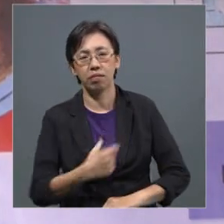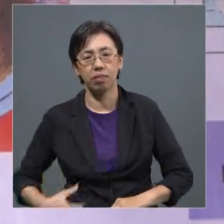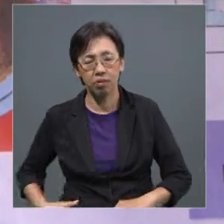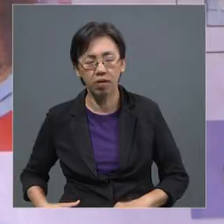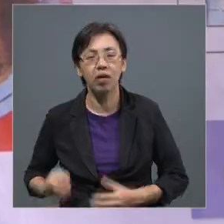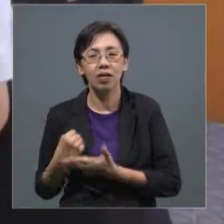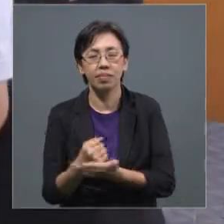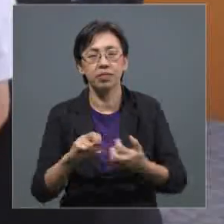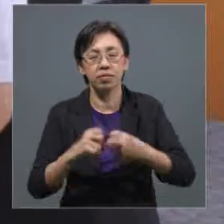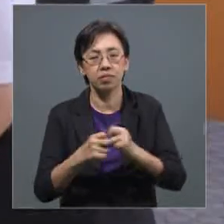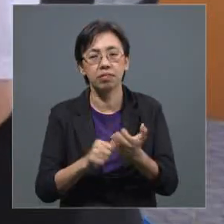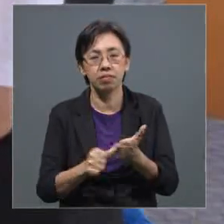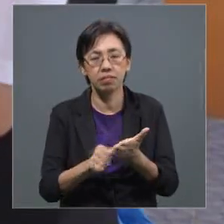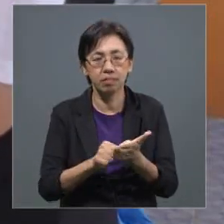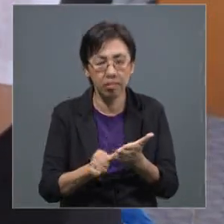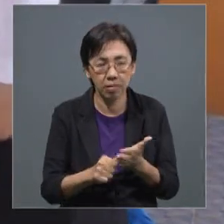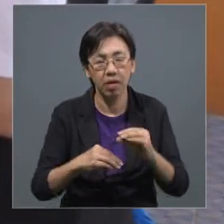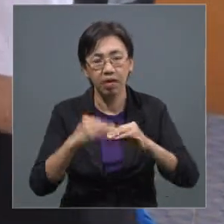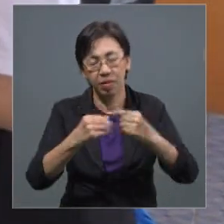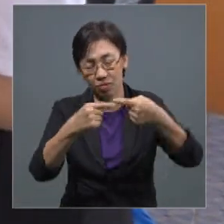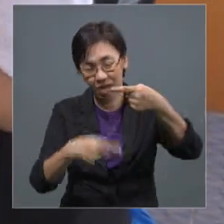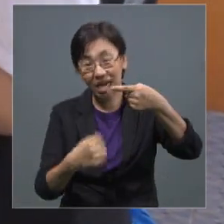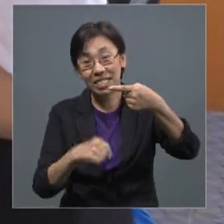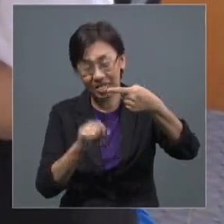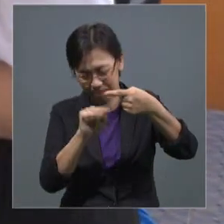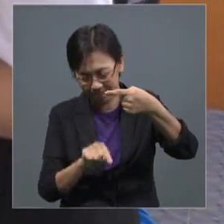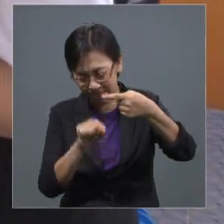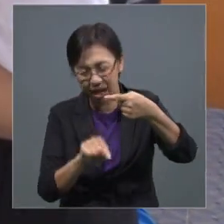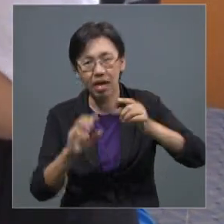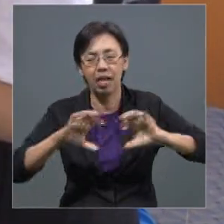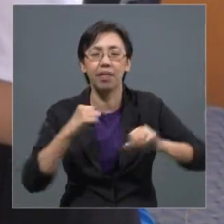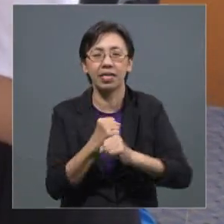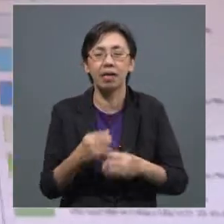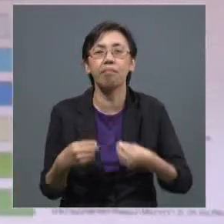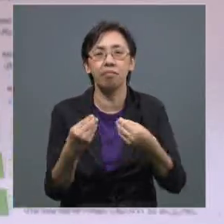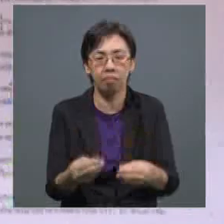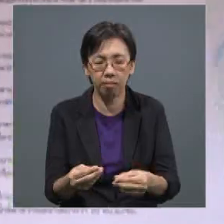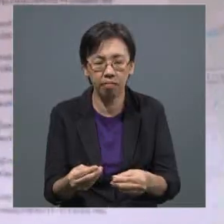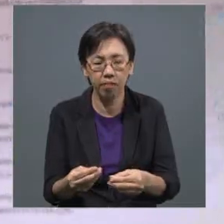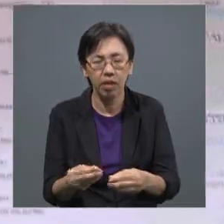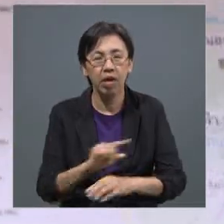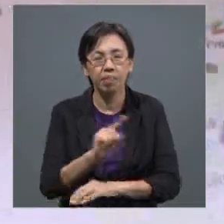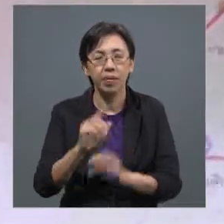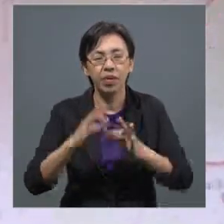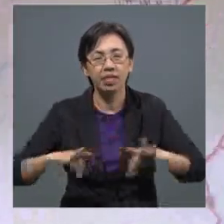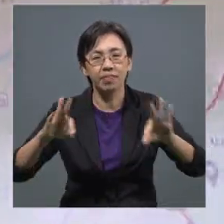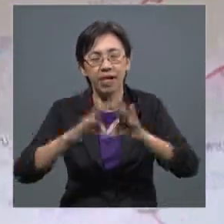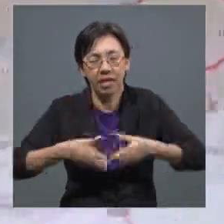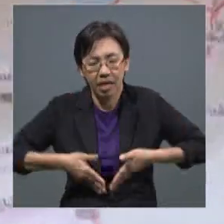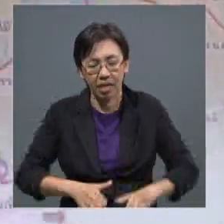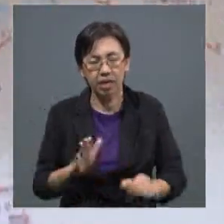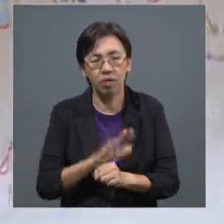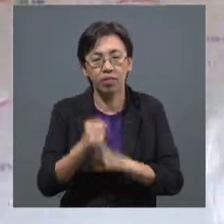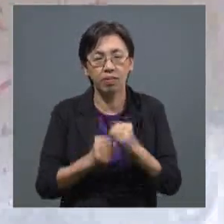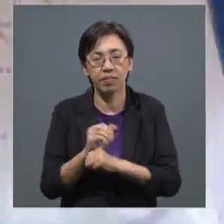การแก้ไขในเรื่องนี้ซึ่งเป็น1ใน10โครงการเฉลิมพระเกียรติในนามรัฐบาลเนื่องในโอกาสพระราชพิธีมหามงคลเฉลิมพระชนม